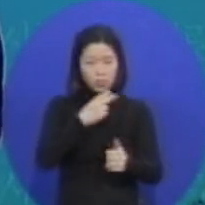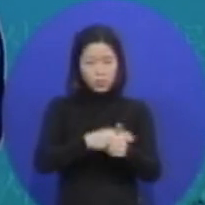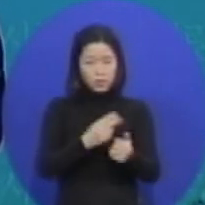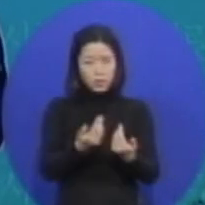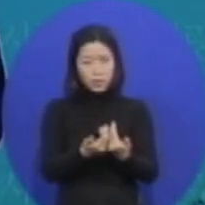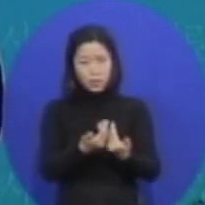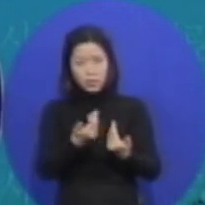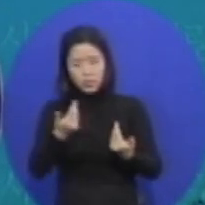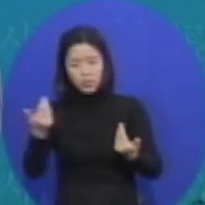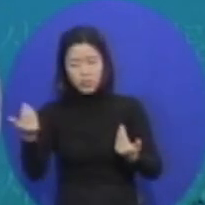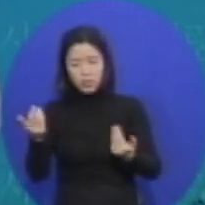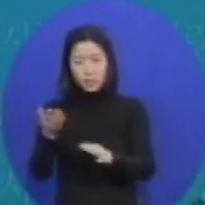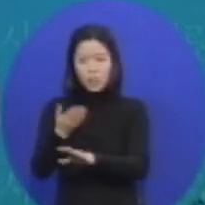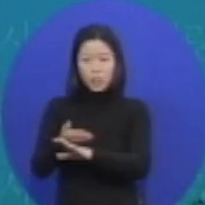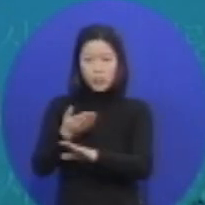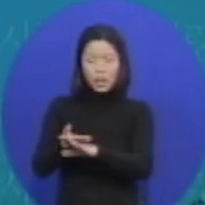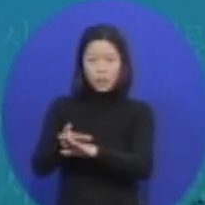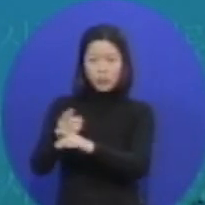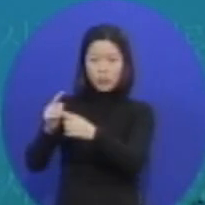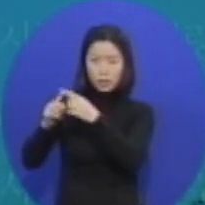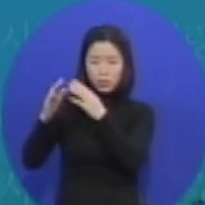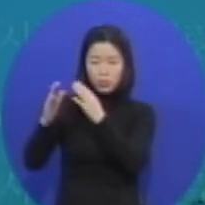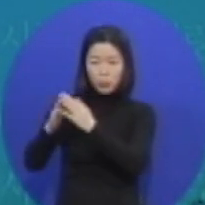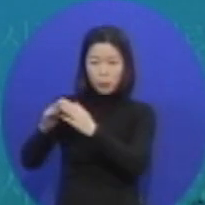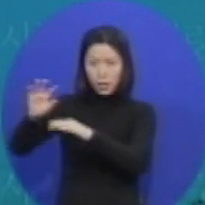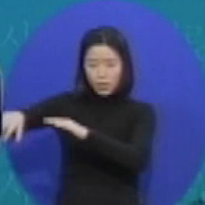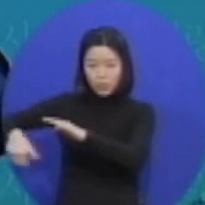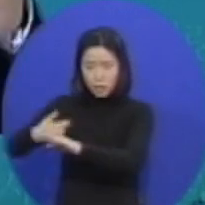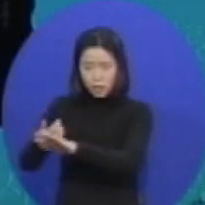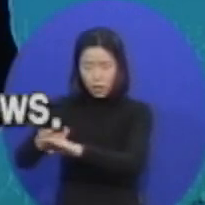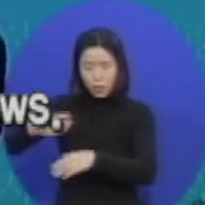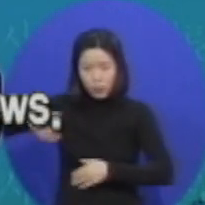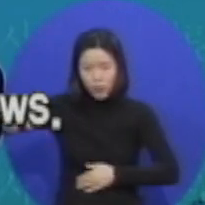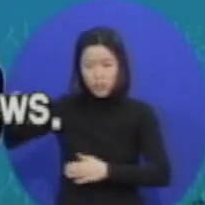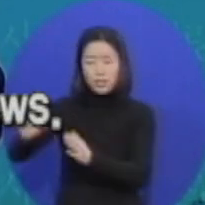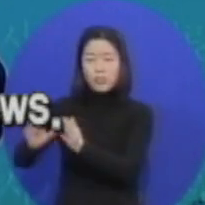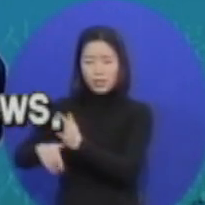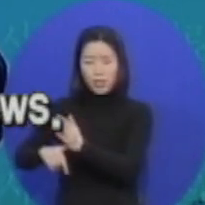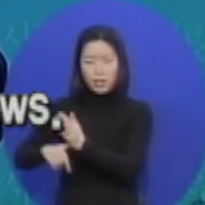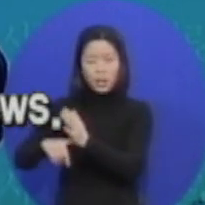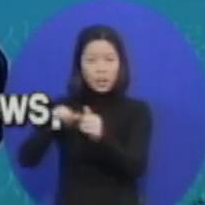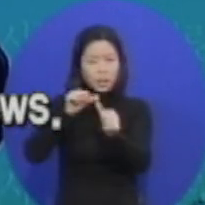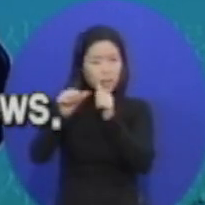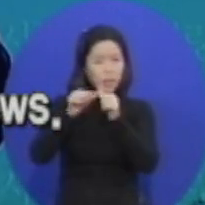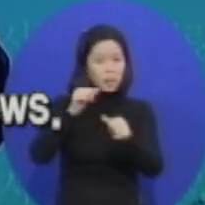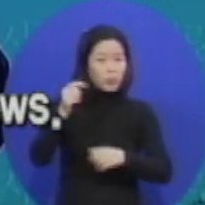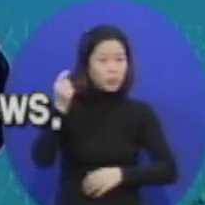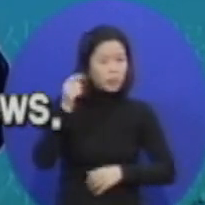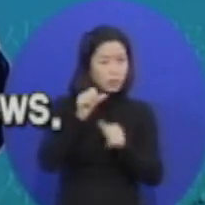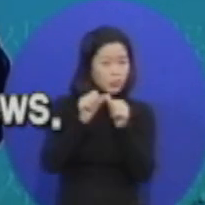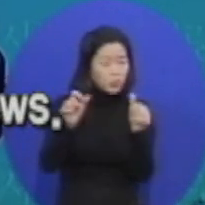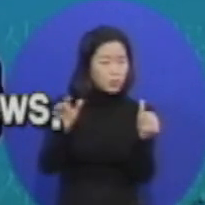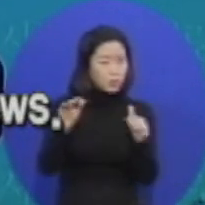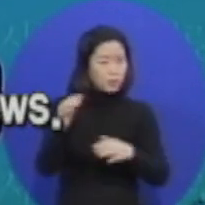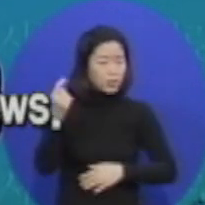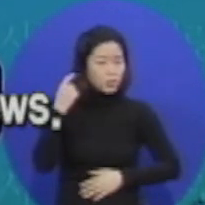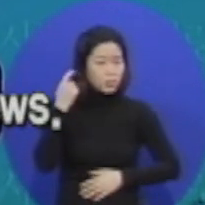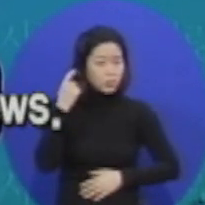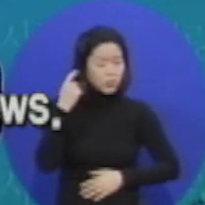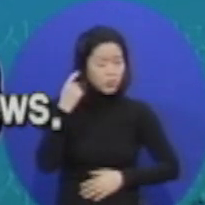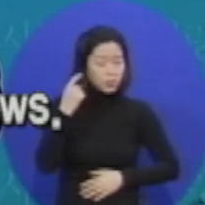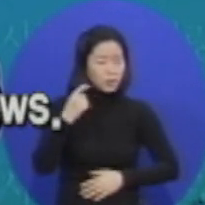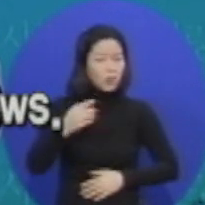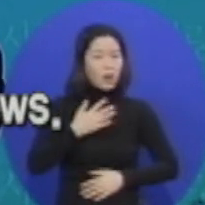교회의 에 개척하고 섬기려고 갔을 때 들려오는 소문이 가슴을 찌르는 소문이